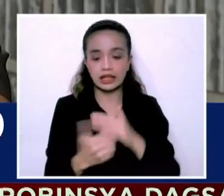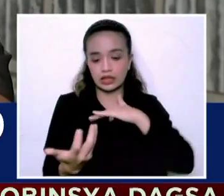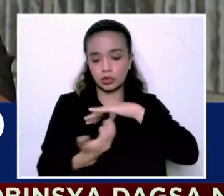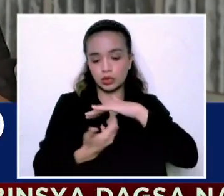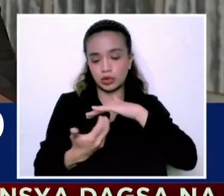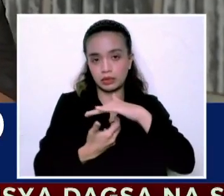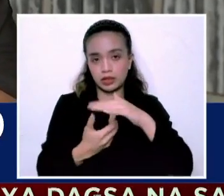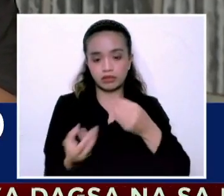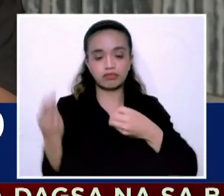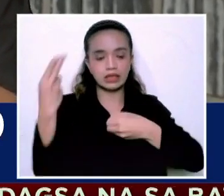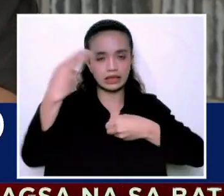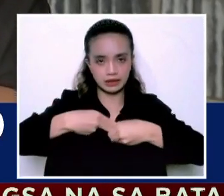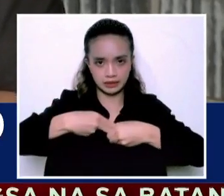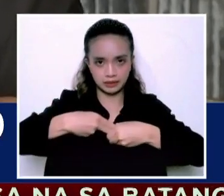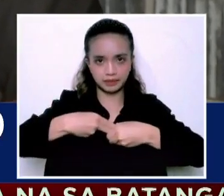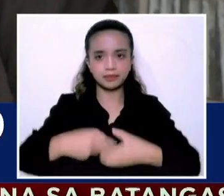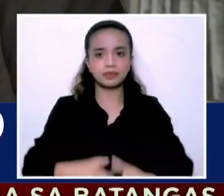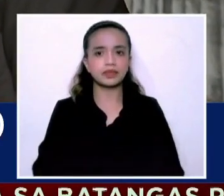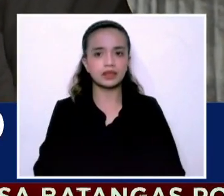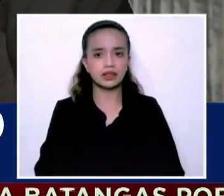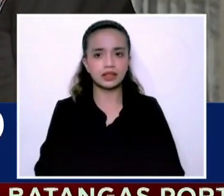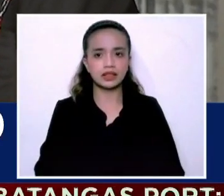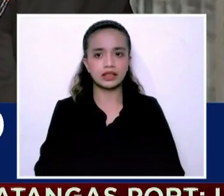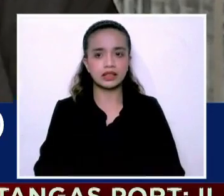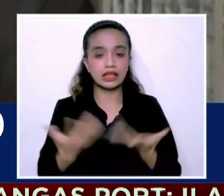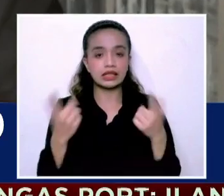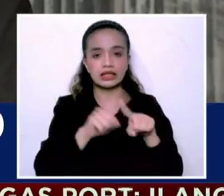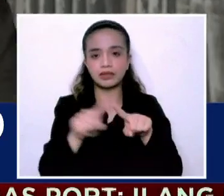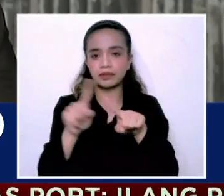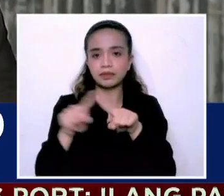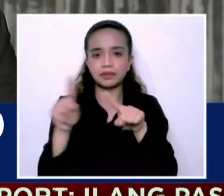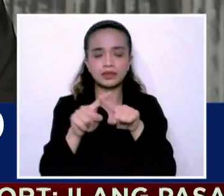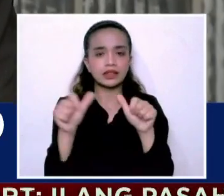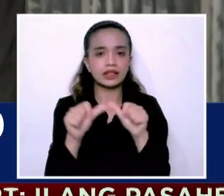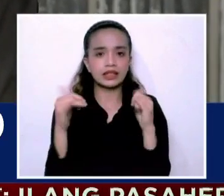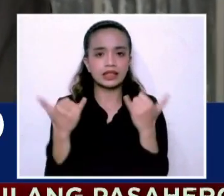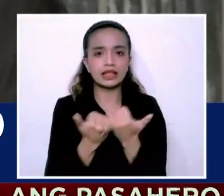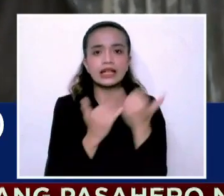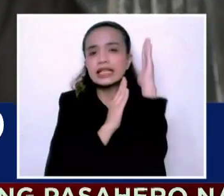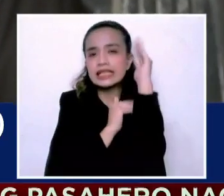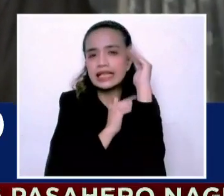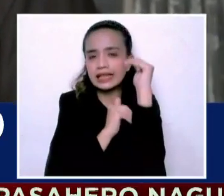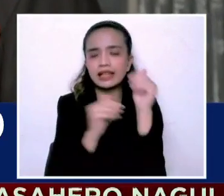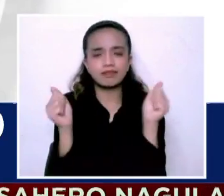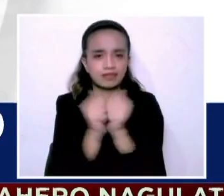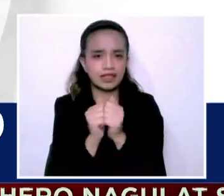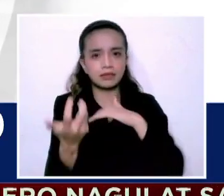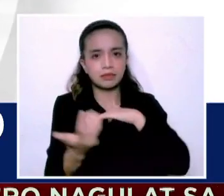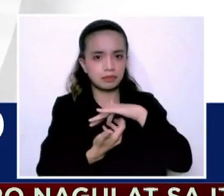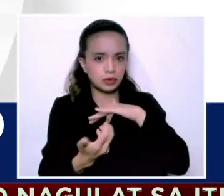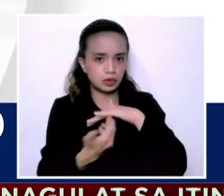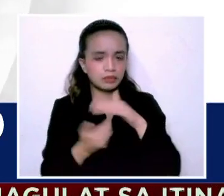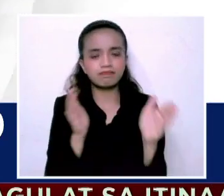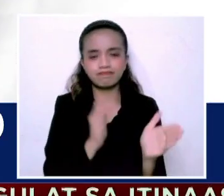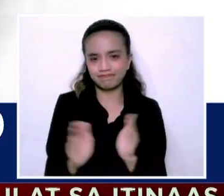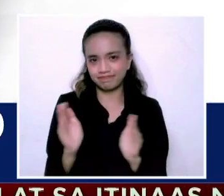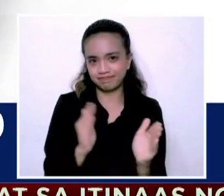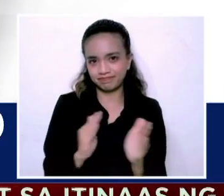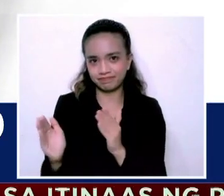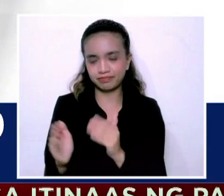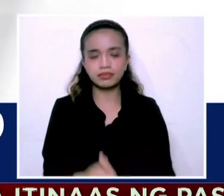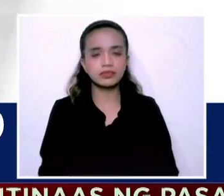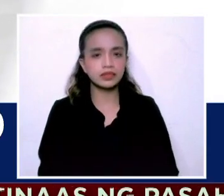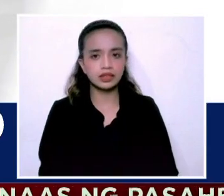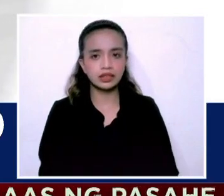participation in different agencies. Sana kasama si consumer sa planning pa lang. Mahigit piso